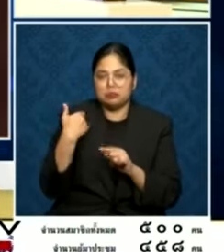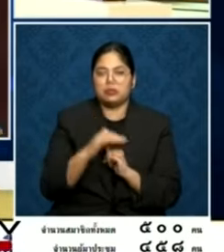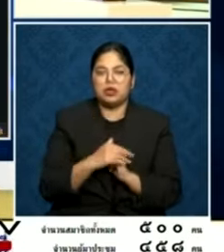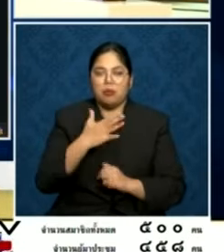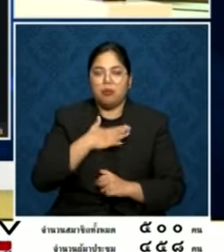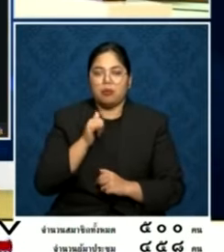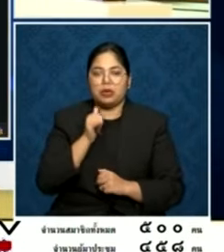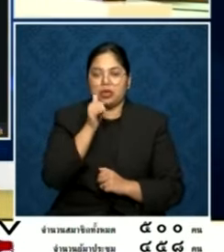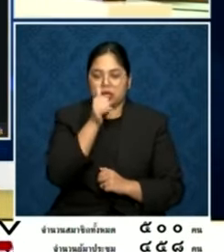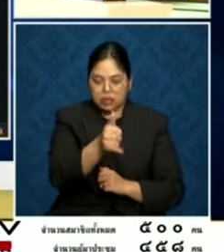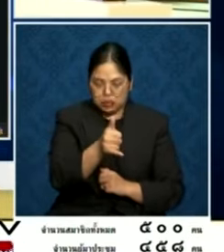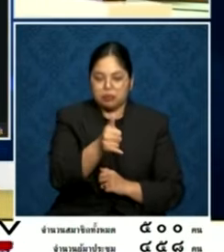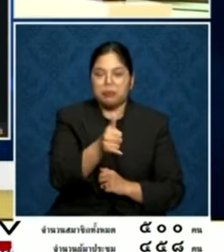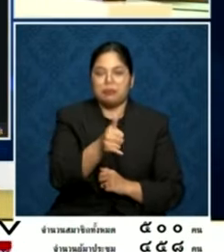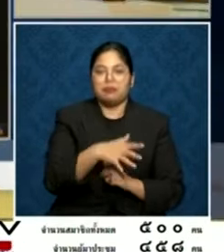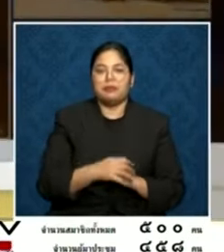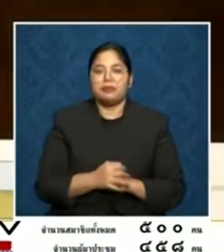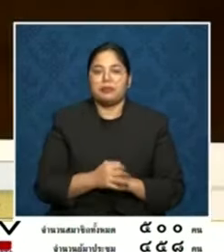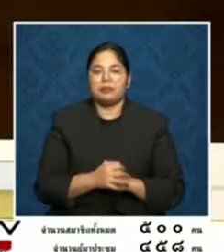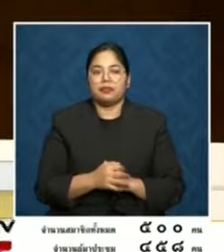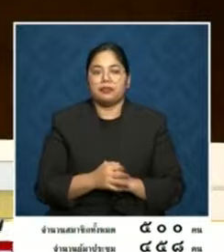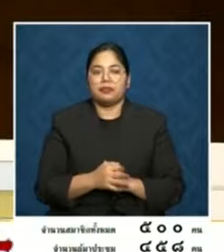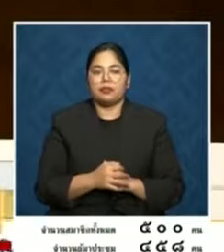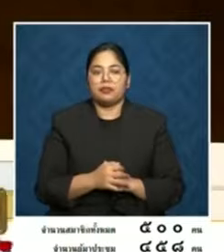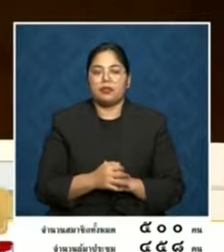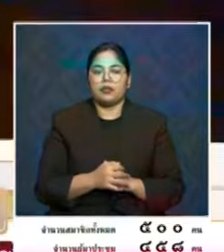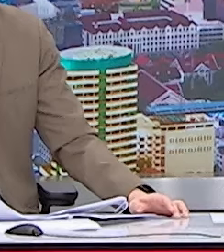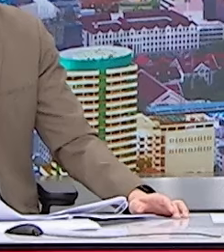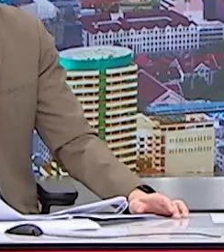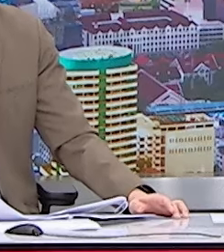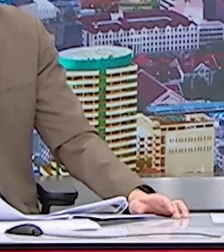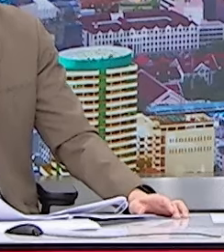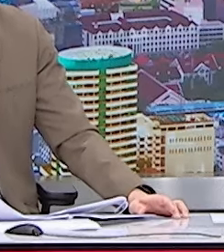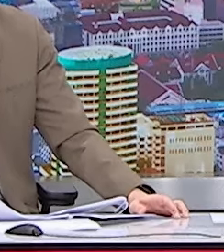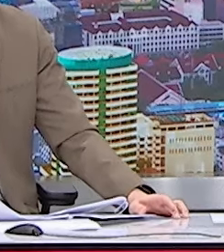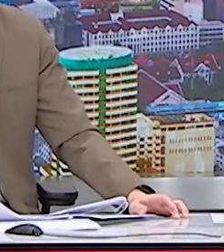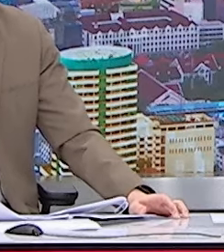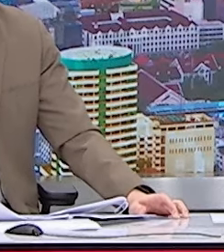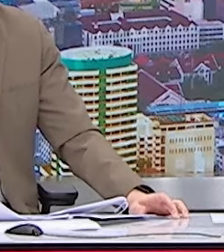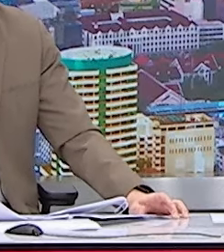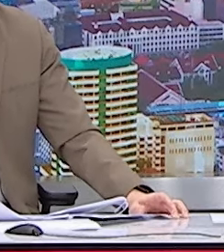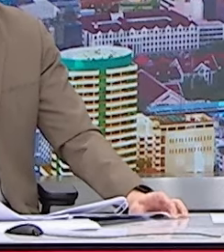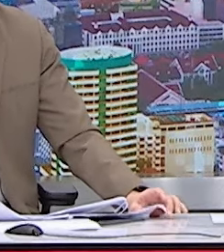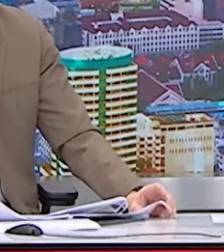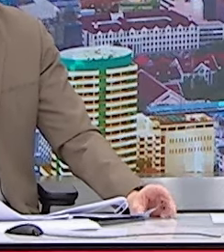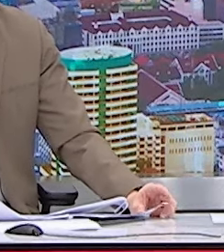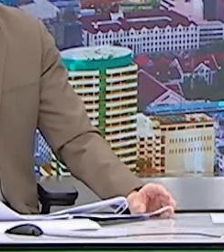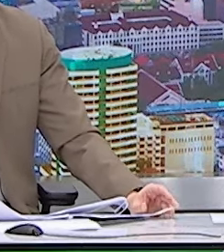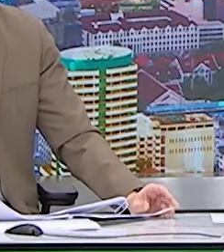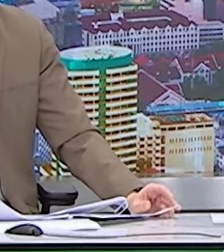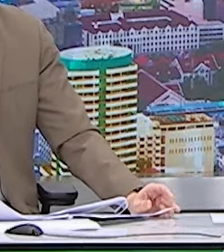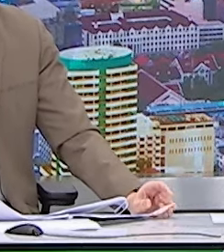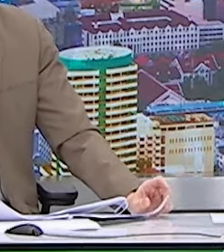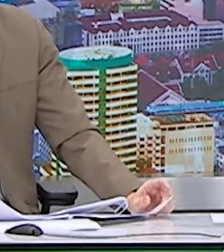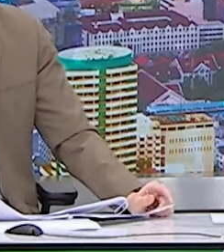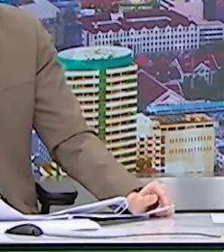ค่ะคือต้องบอกว่าต้องจับตามองนะเพราะว่าฝ่ายค้านเนี่ยระดับคุณภาพหัวกะทิทั้งนั้นทั้งพรรคประชาธิปัตย์เองนะคะทั้งก้าวไกลเองแต่อย่